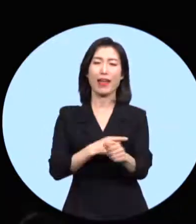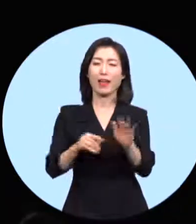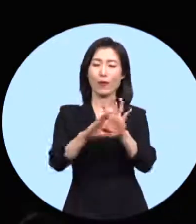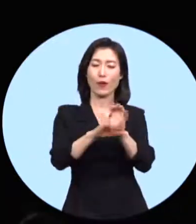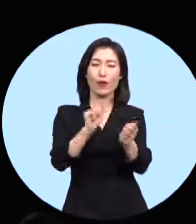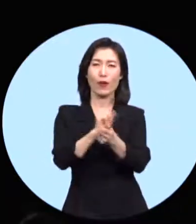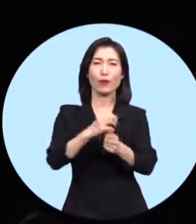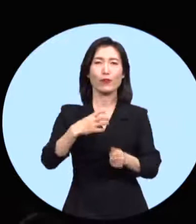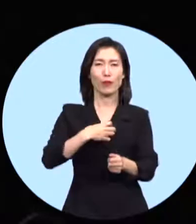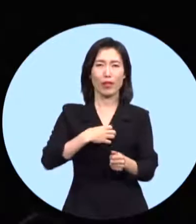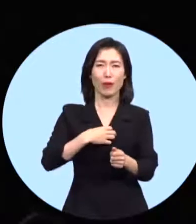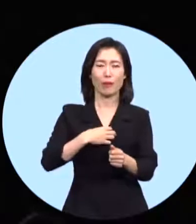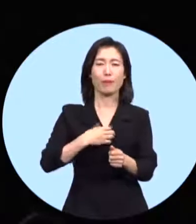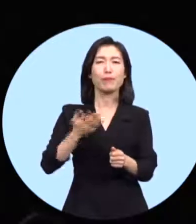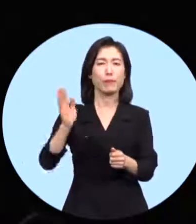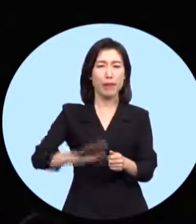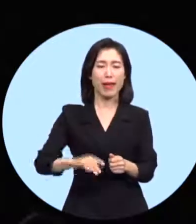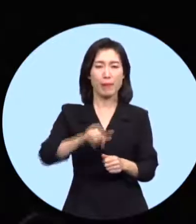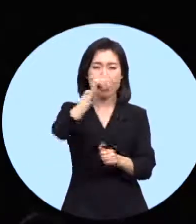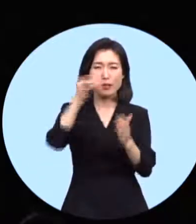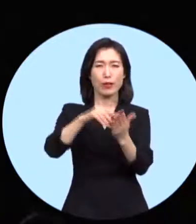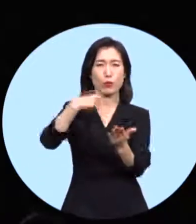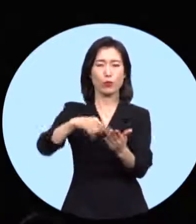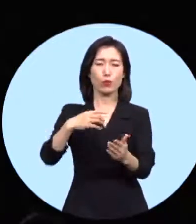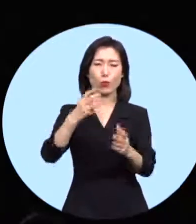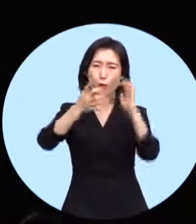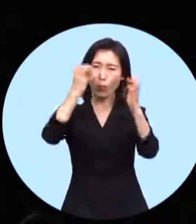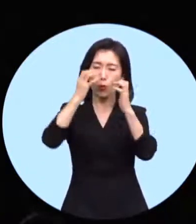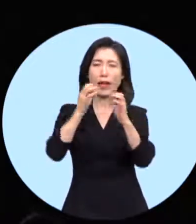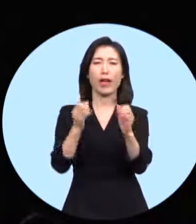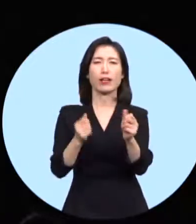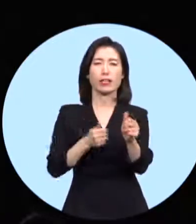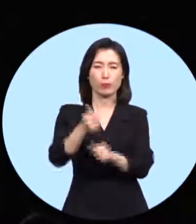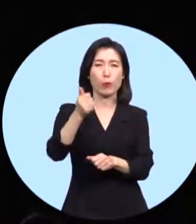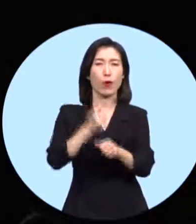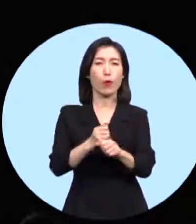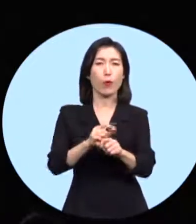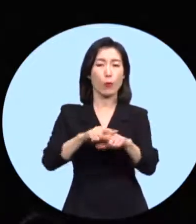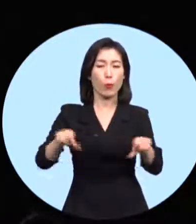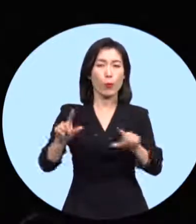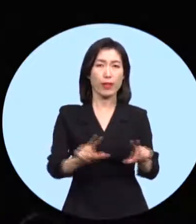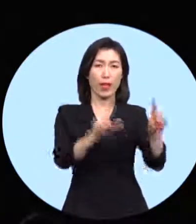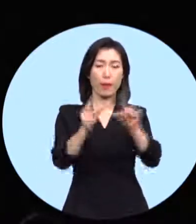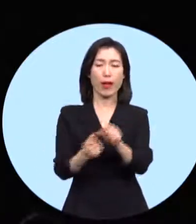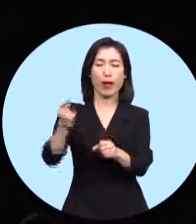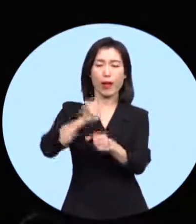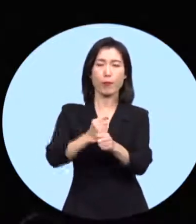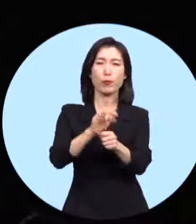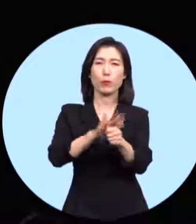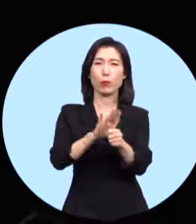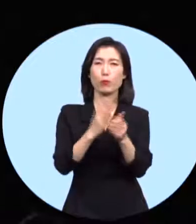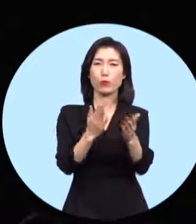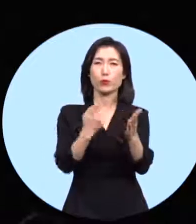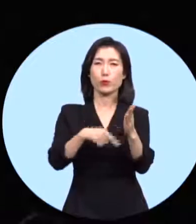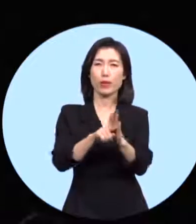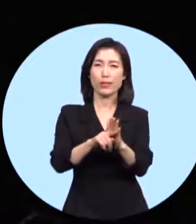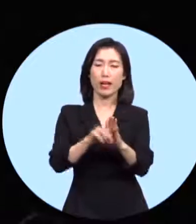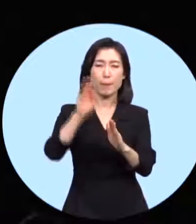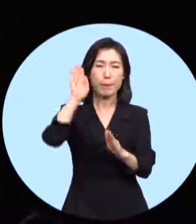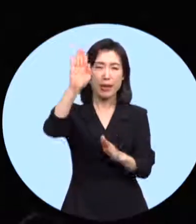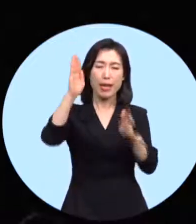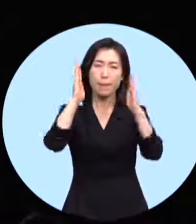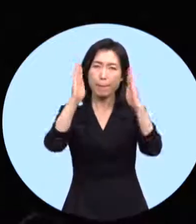상황의 혼란스러운 평생교육 현장을 극복하고 일상을 회복하는 데 도움이 되도록 평생교육 미래 전망에